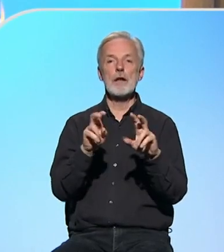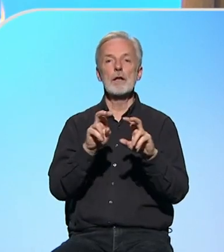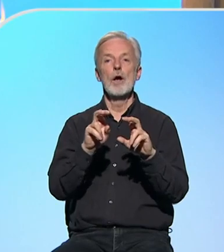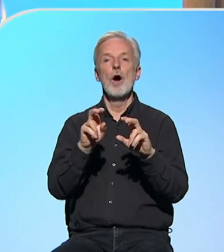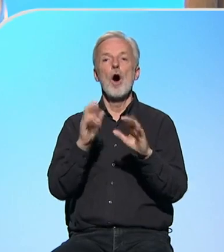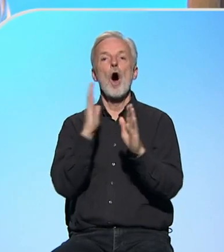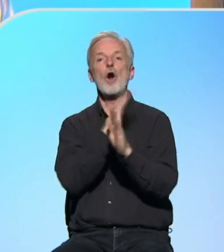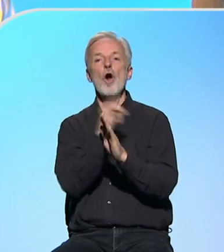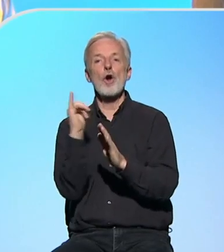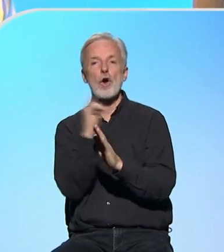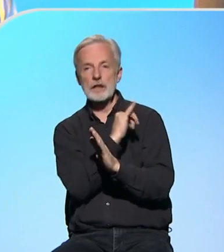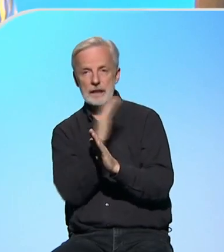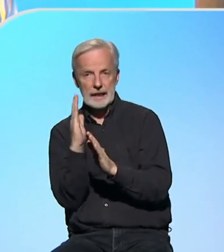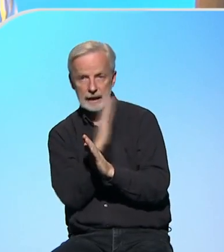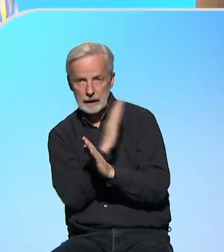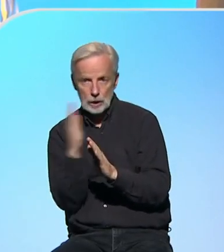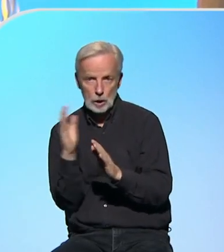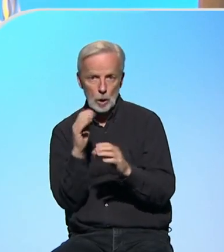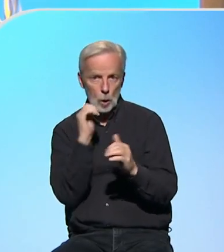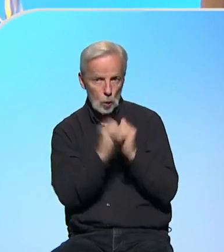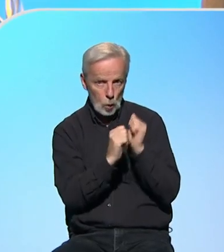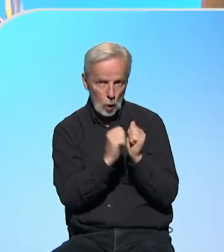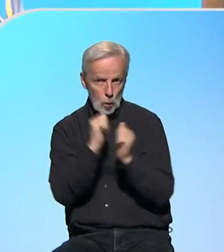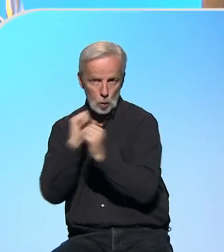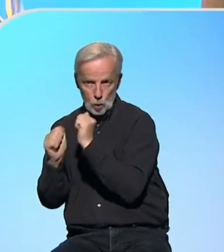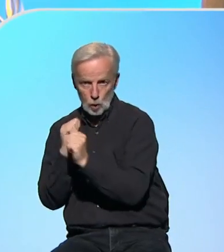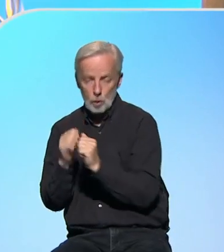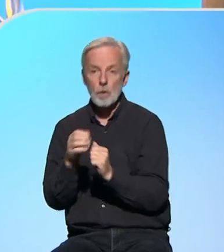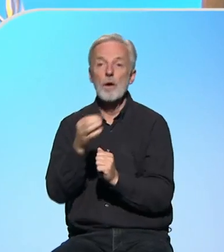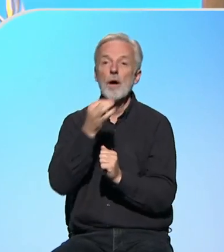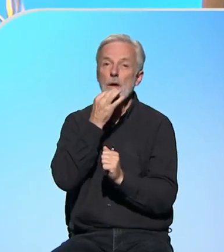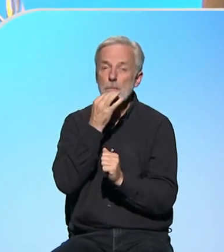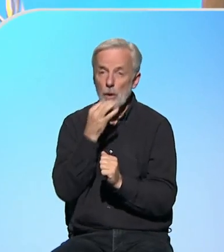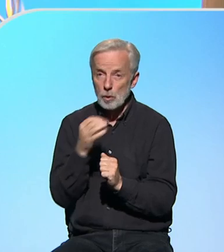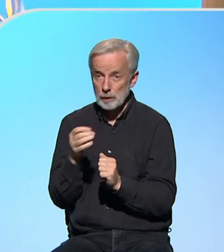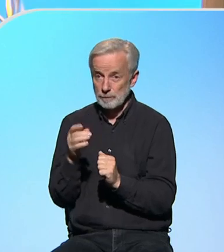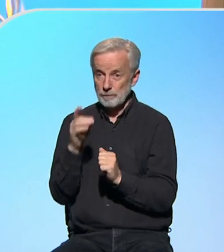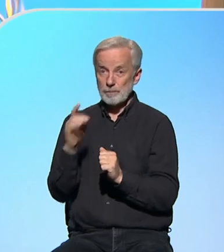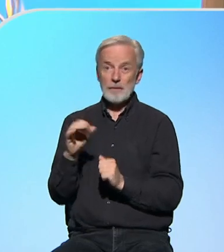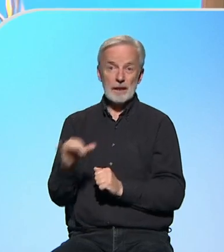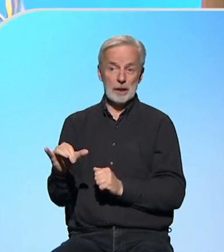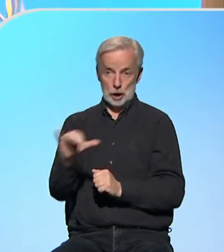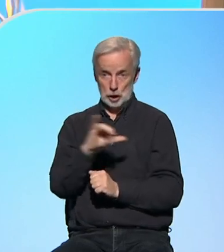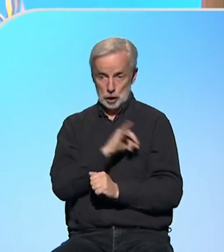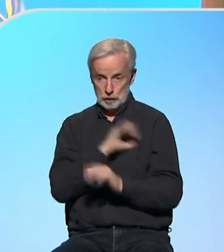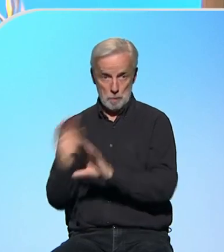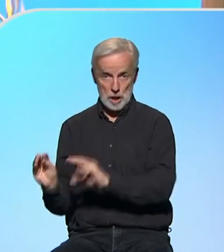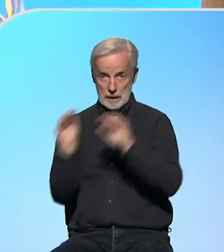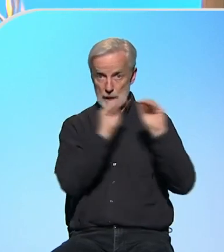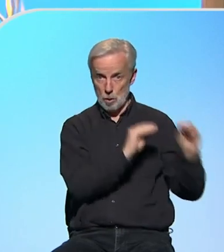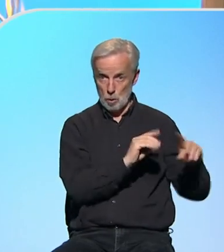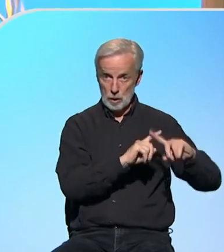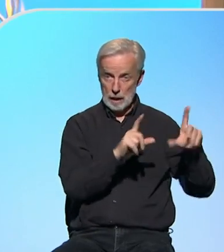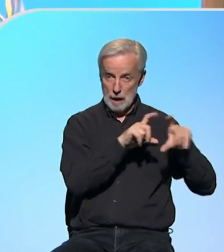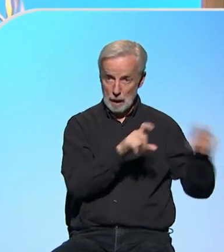že pokud jim vznikne nějaký náklad, nebo respektive pokud jim vznikne ztráta s tím, že my jim předčasně prchnem za nějakou lepší nabídkou, tak proti